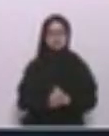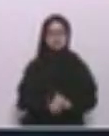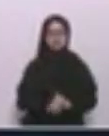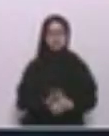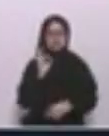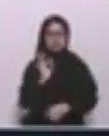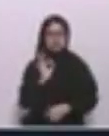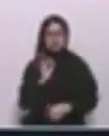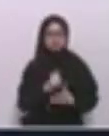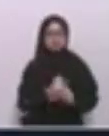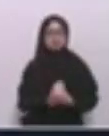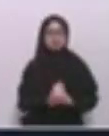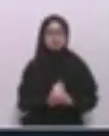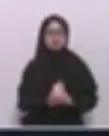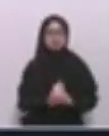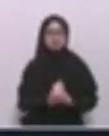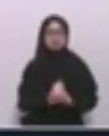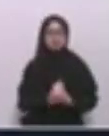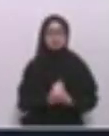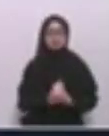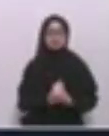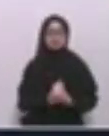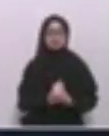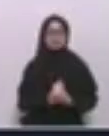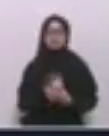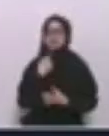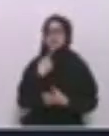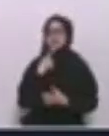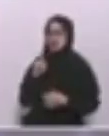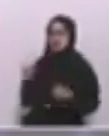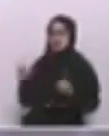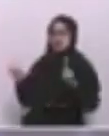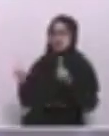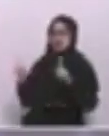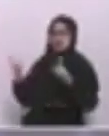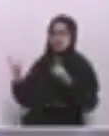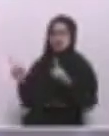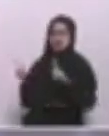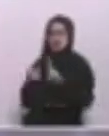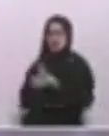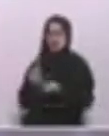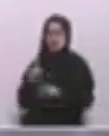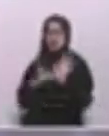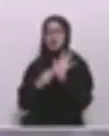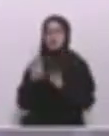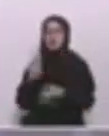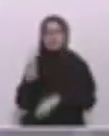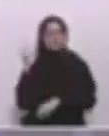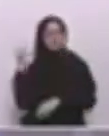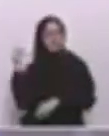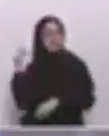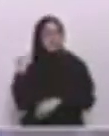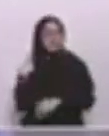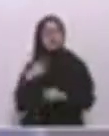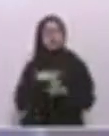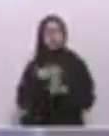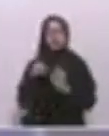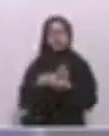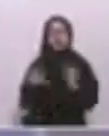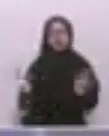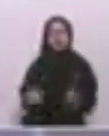Oke Baik e pertanyaan saya untuk pasangan calon nomor urut 4 tadi saya mendengar ada program